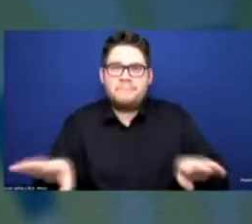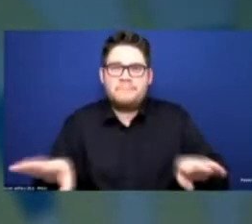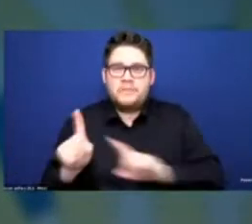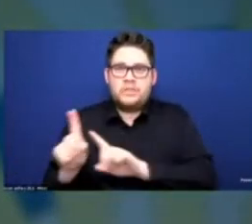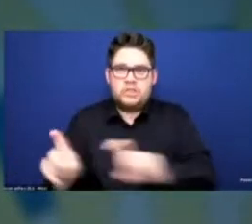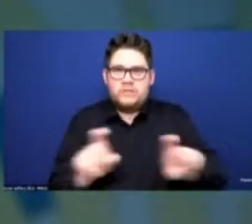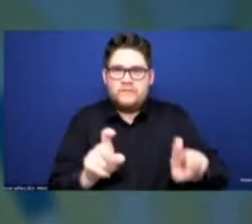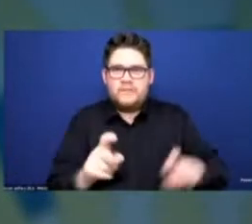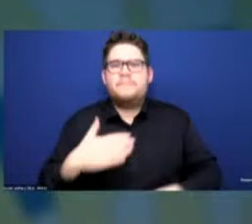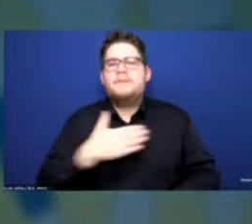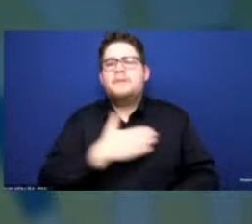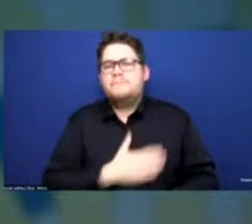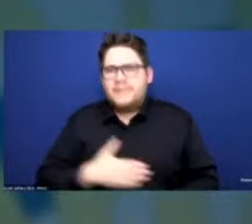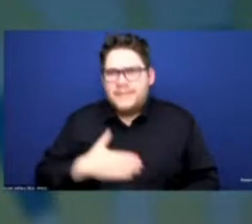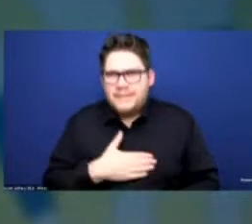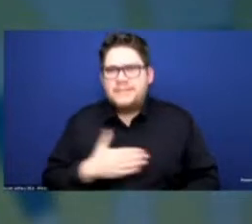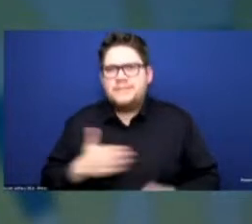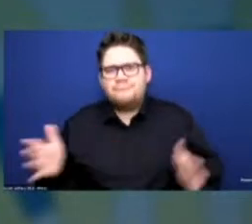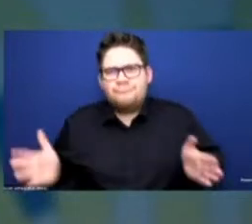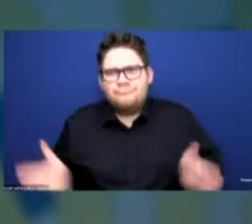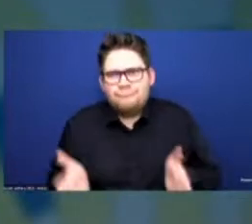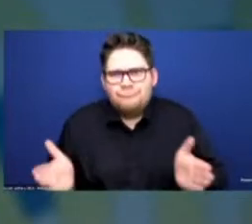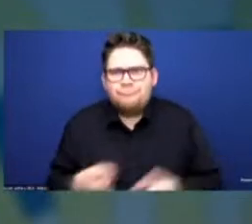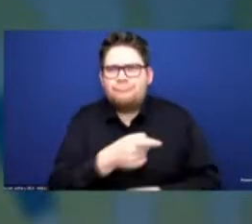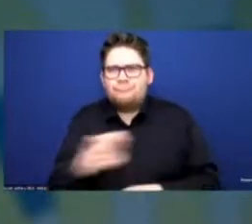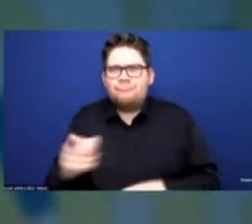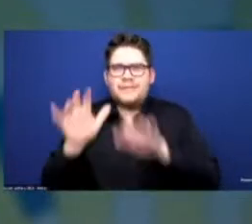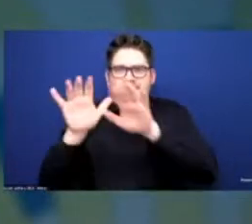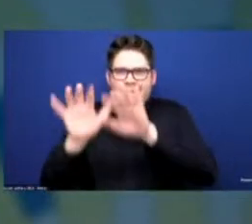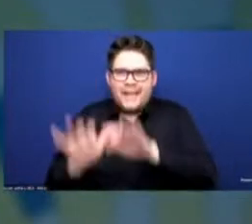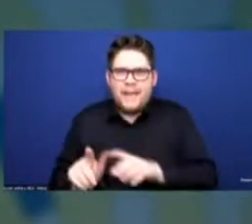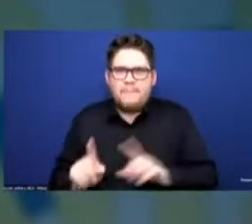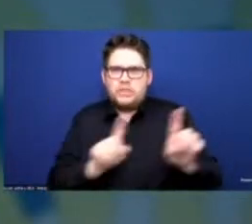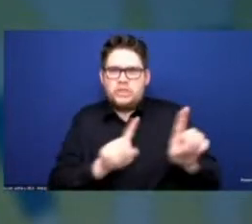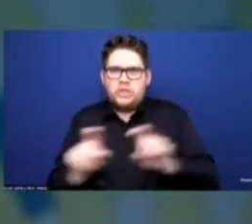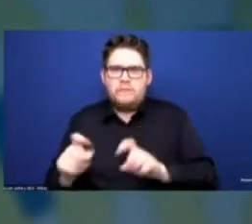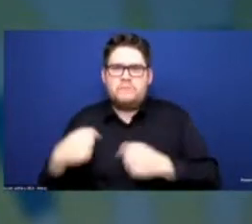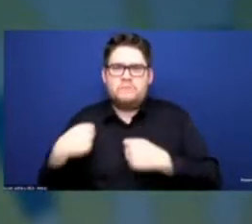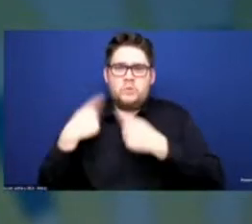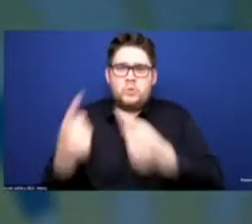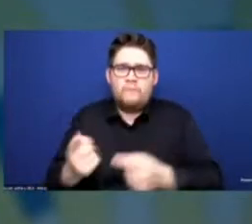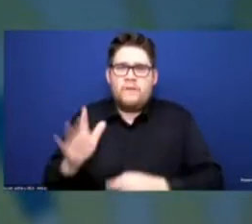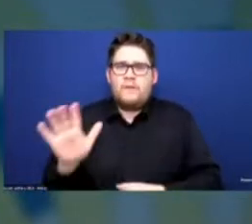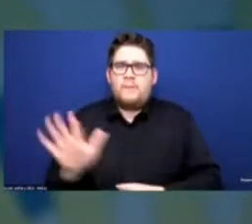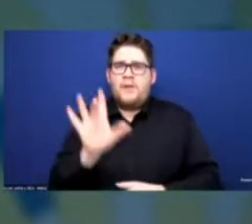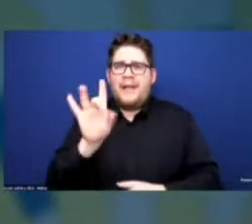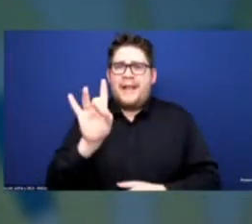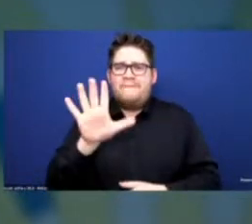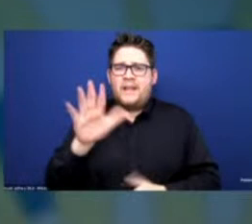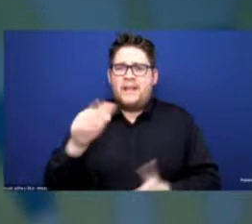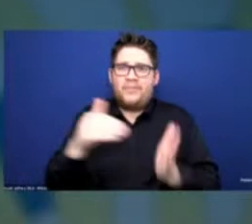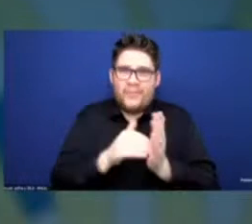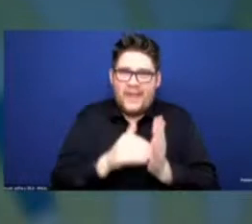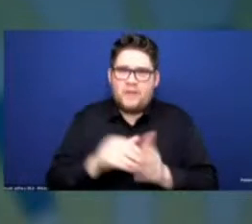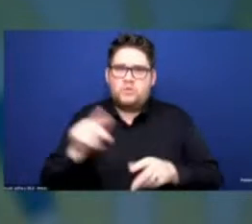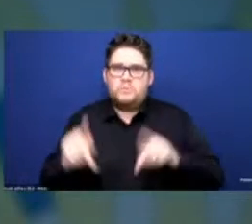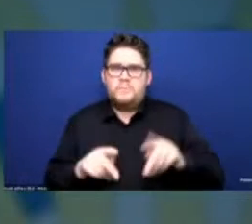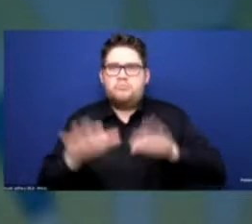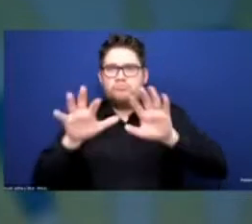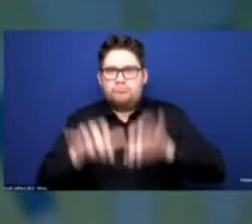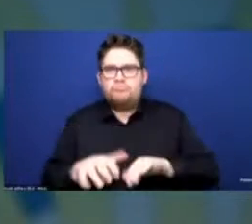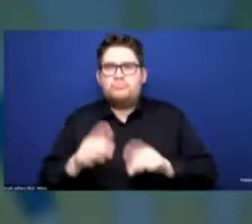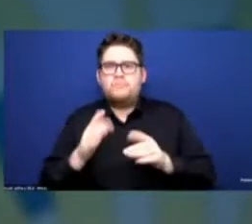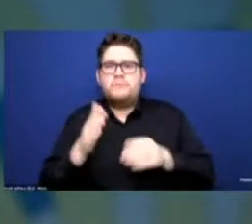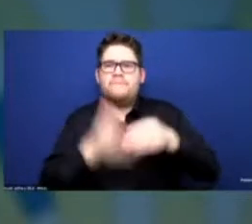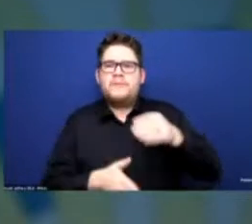天去泡酒吧 85,000 people 6 who have 天去泡酒吧， responded, 就这个意 but this 思。 is your opportunity 这个 to 呢就 tell us 是 once 我们 again what are the things that are impacting you 这个 most 是 here